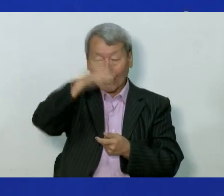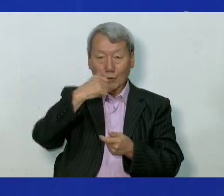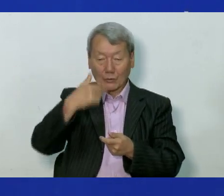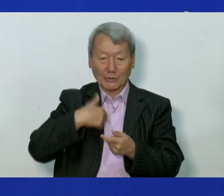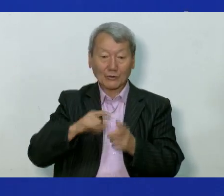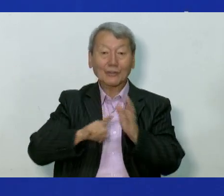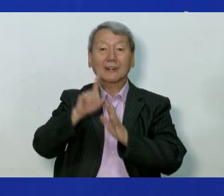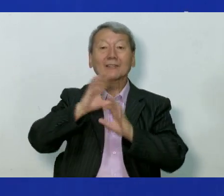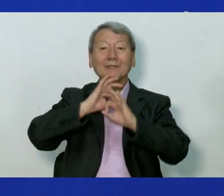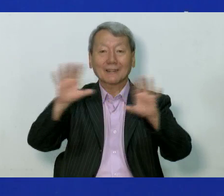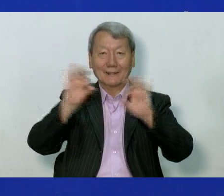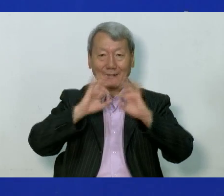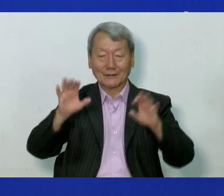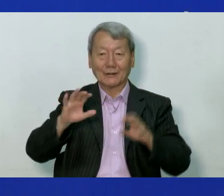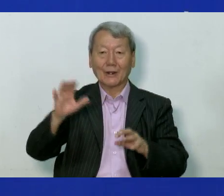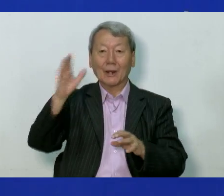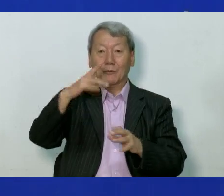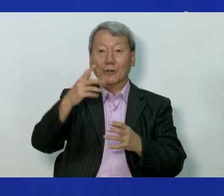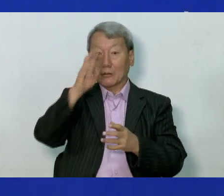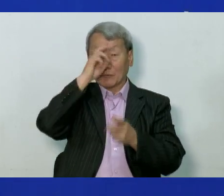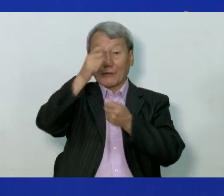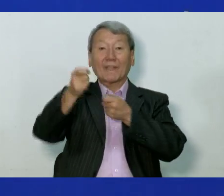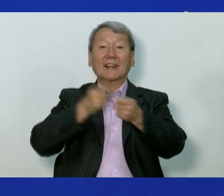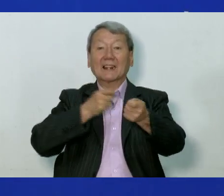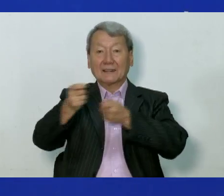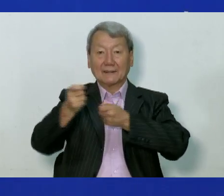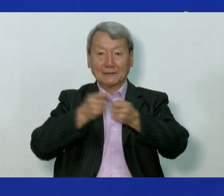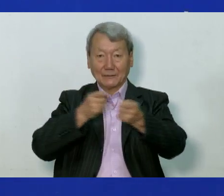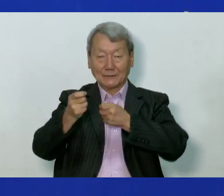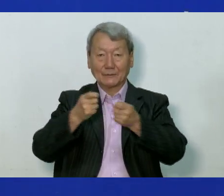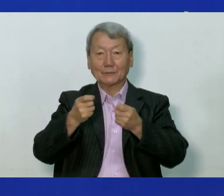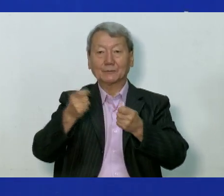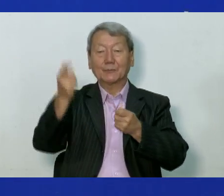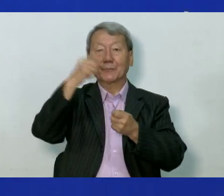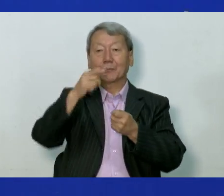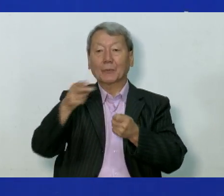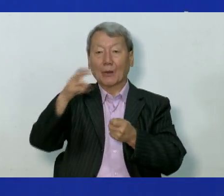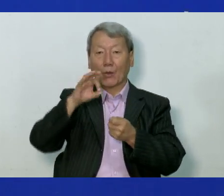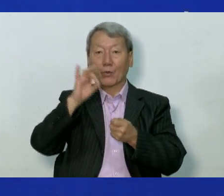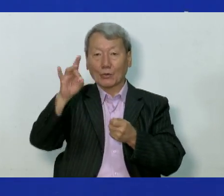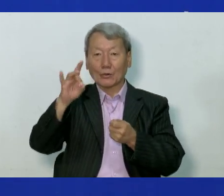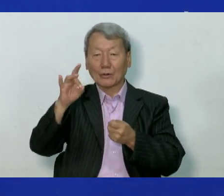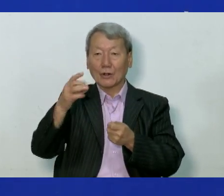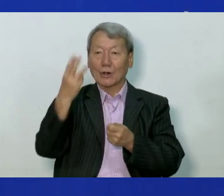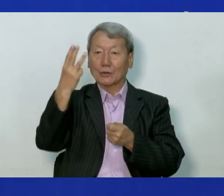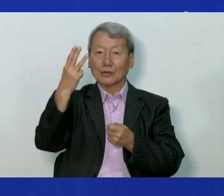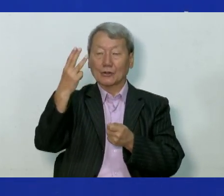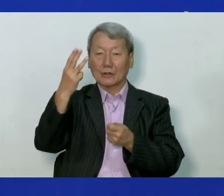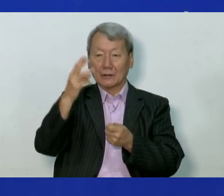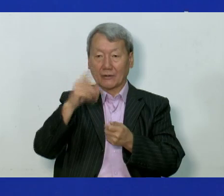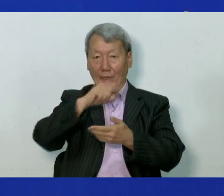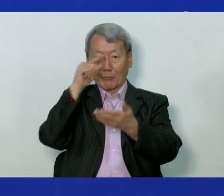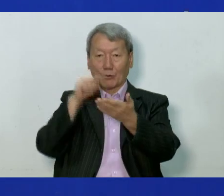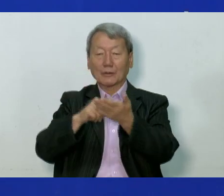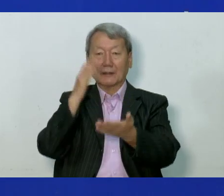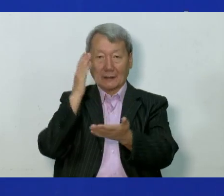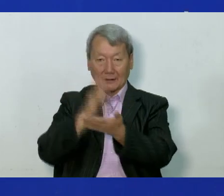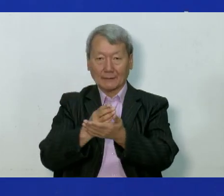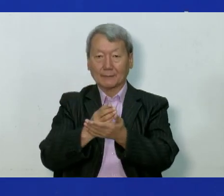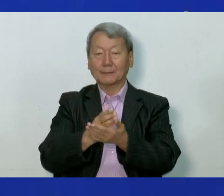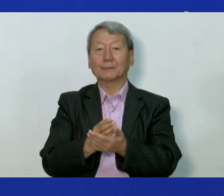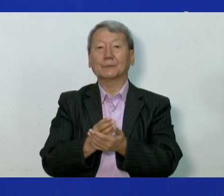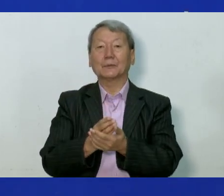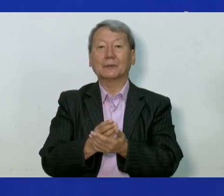ушуну. Натыйжада өкмөт эл аралык финансы органдарына жана донор өлкөлөргө төмөнкүдө 3 багытта жардам суроого аргасыз